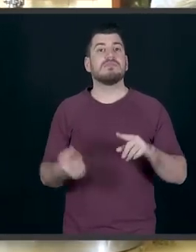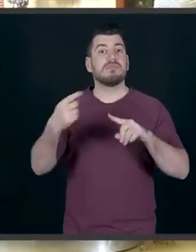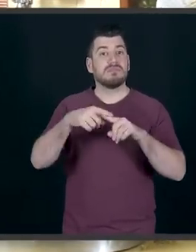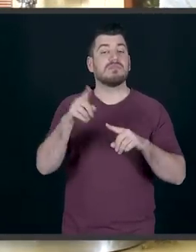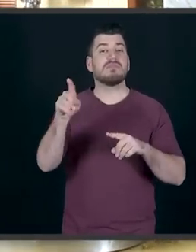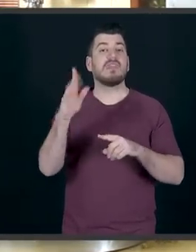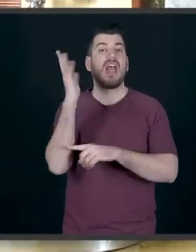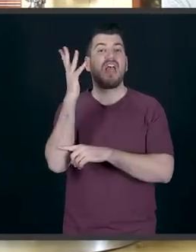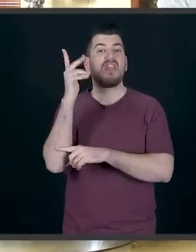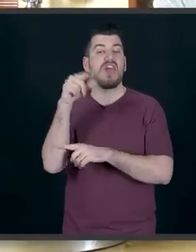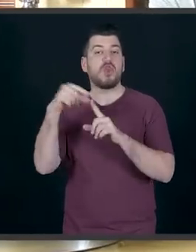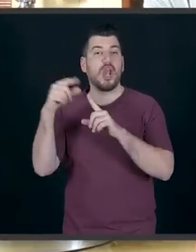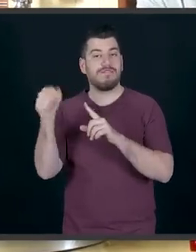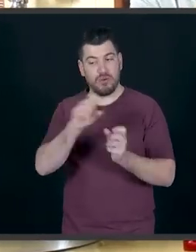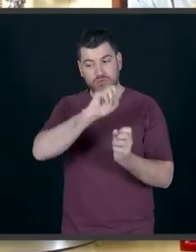λίγο δεδρολίβανο